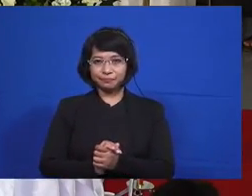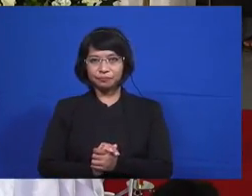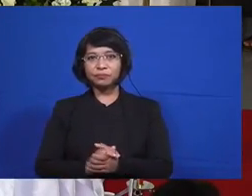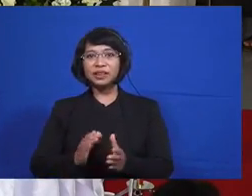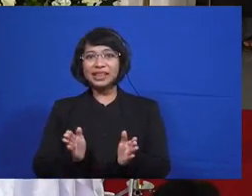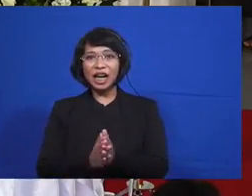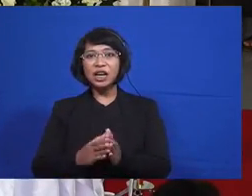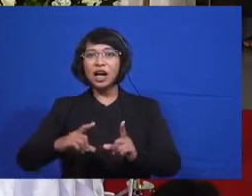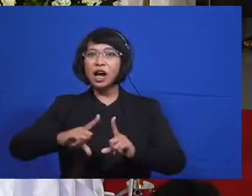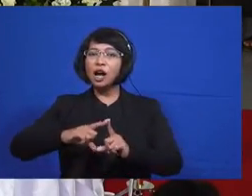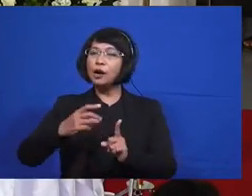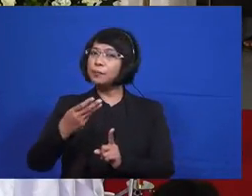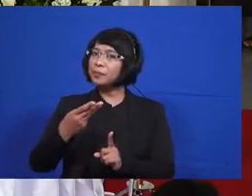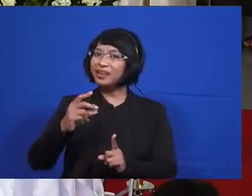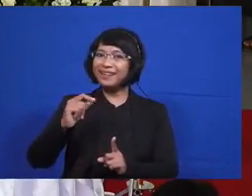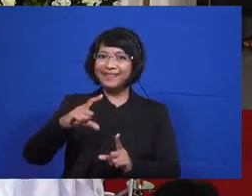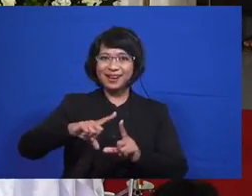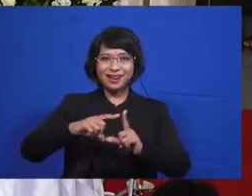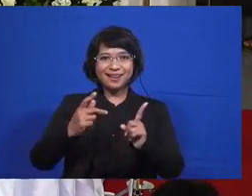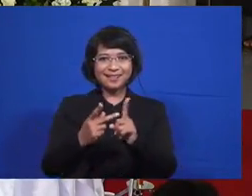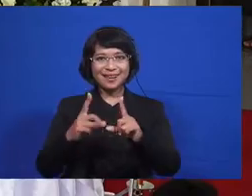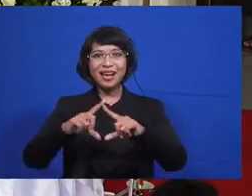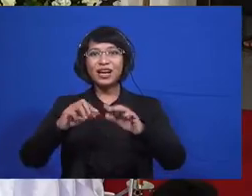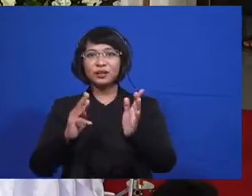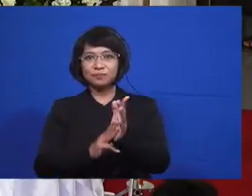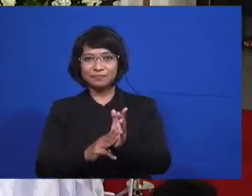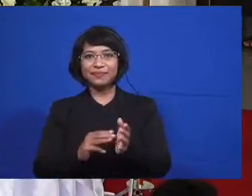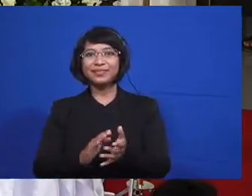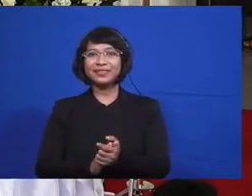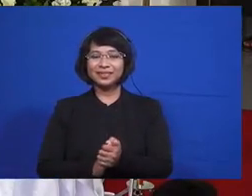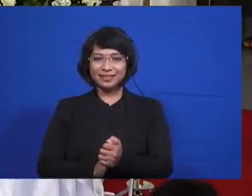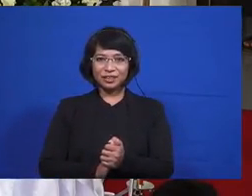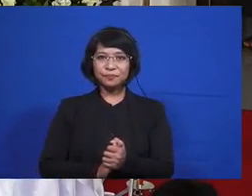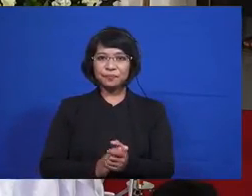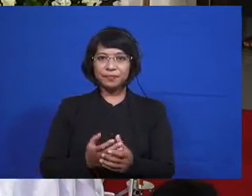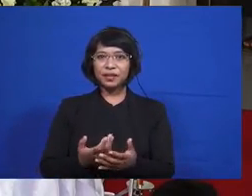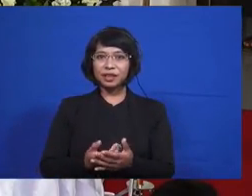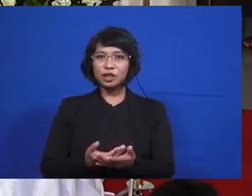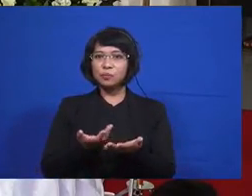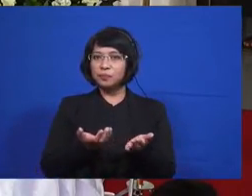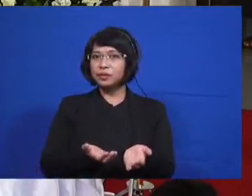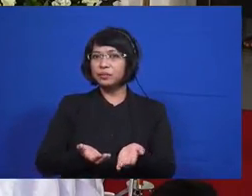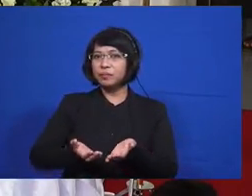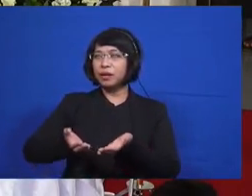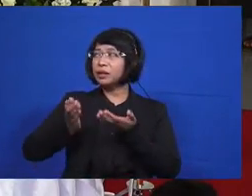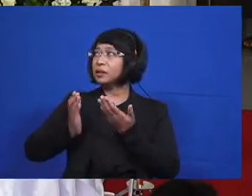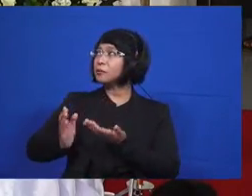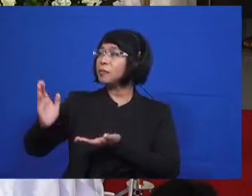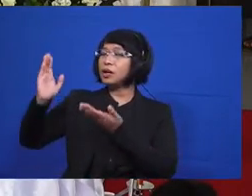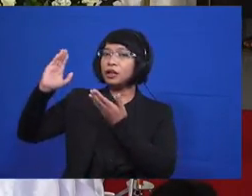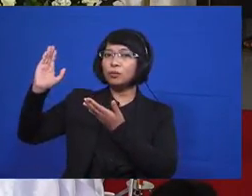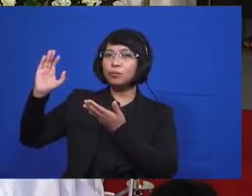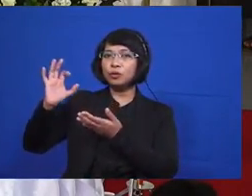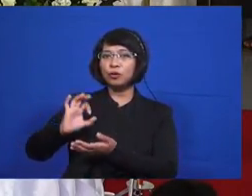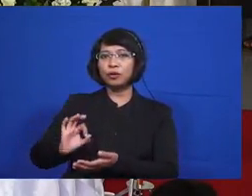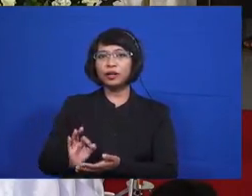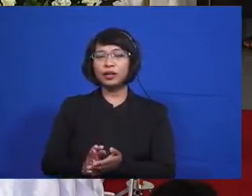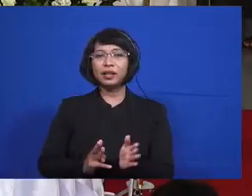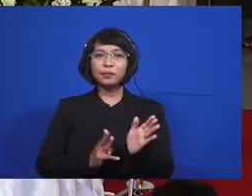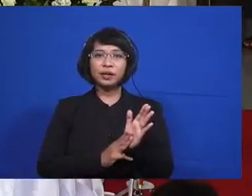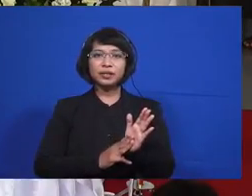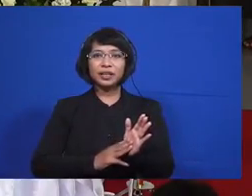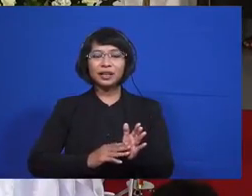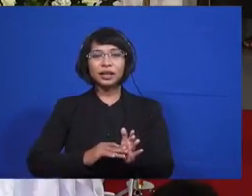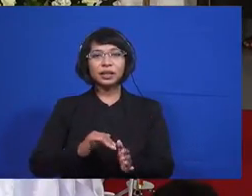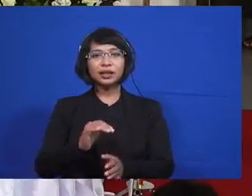Abraham dan persembahan suci kurban tak bernoda yang dipersembahkan kepada-Mu oleh Melkisedek